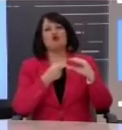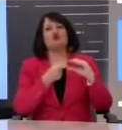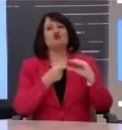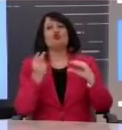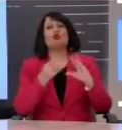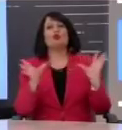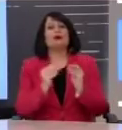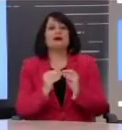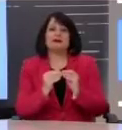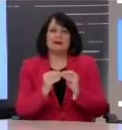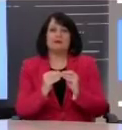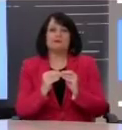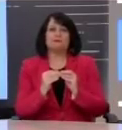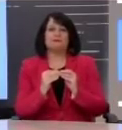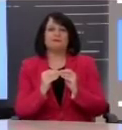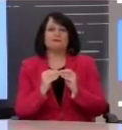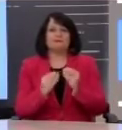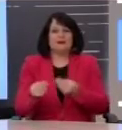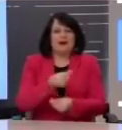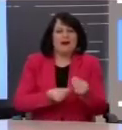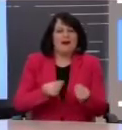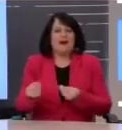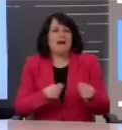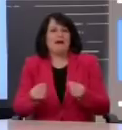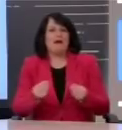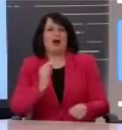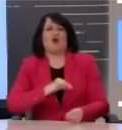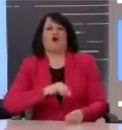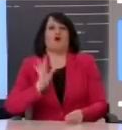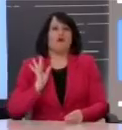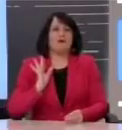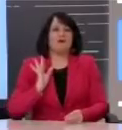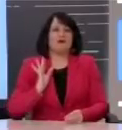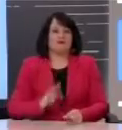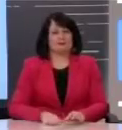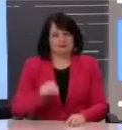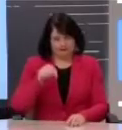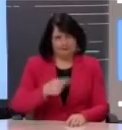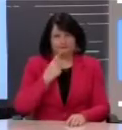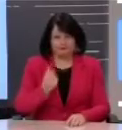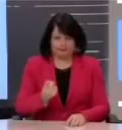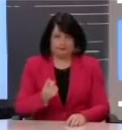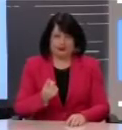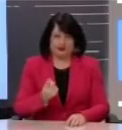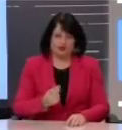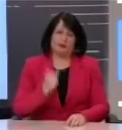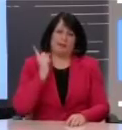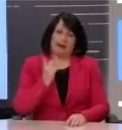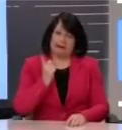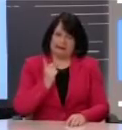αφορά και στα λεγόμενα αντισταθμιστικά ωφέλη. Και επιτρέψτε μου σε αυτό το σημείο να κάνω μια παρατήρηση.